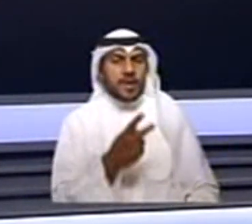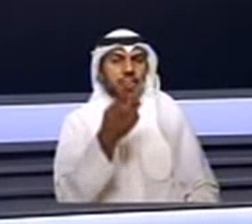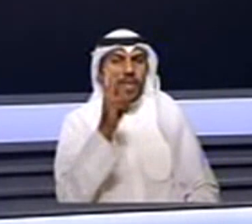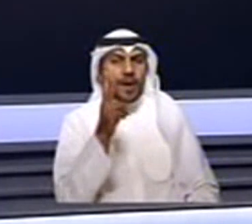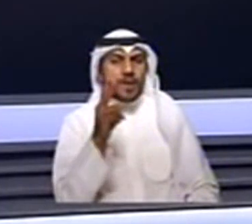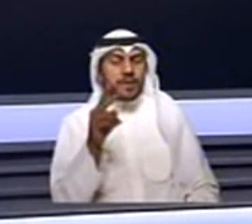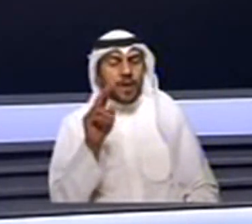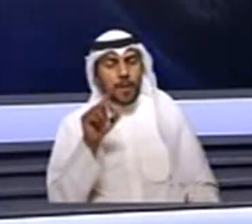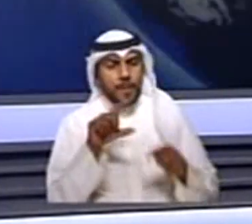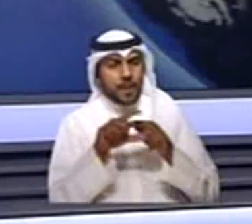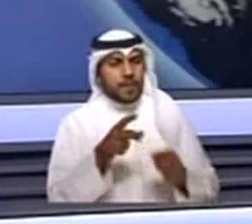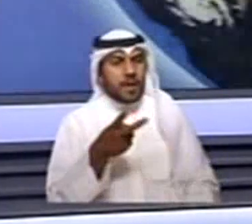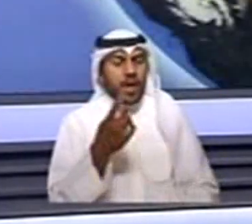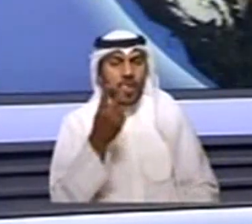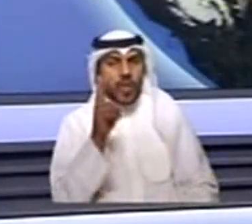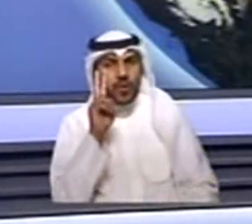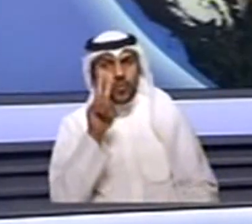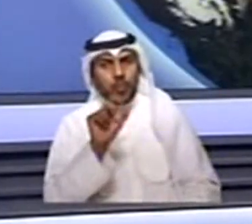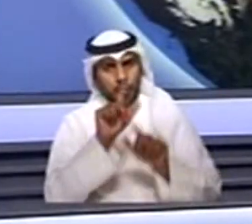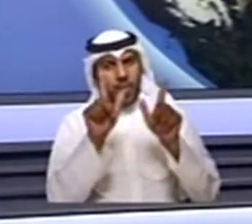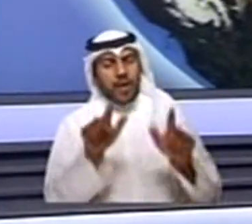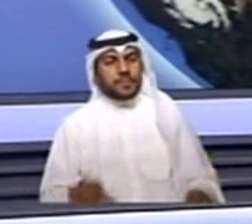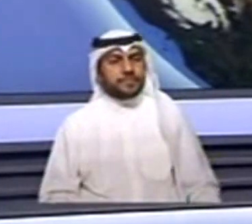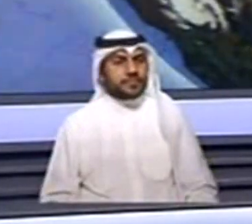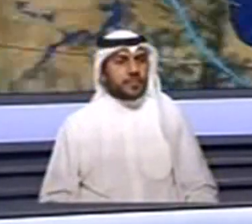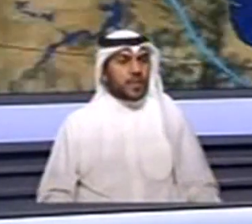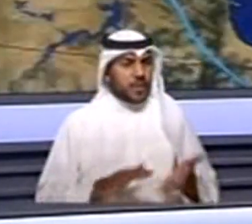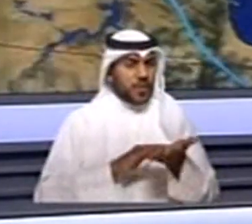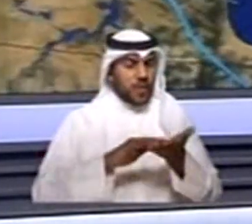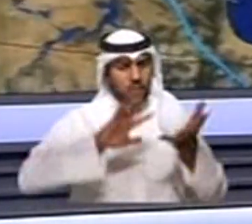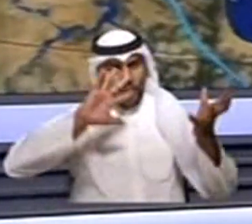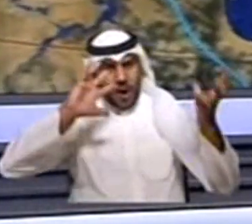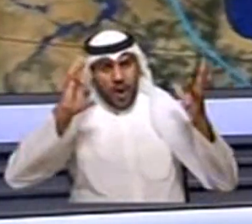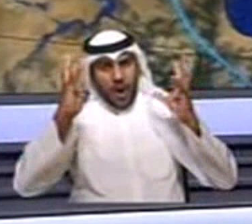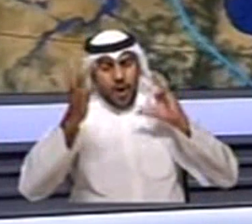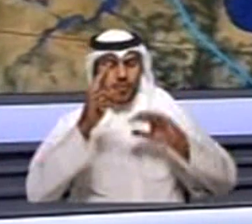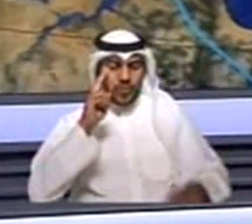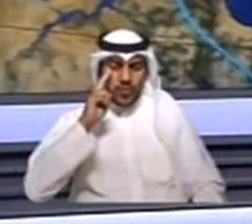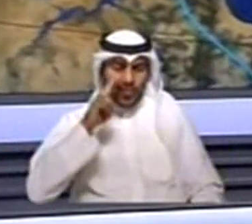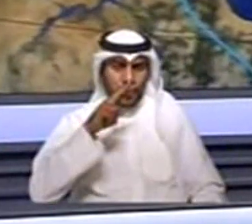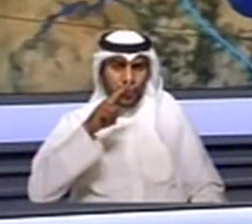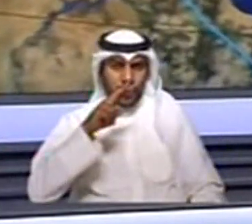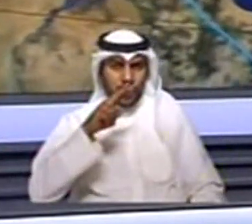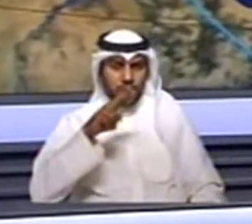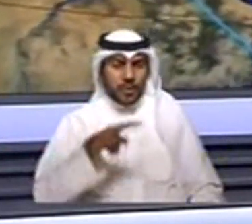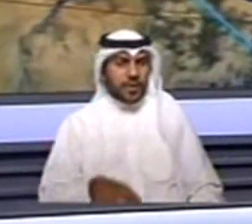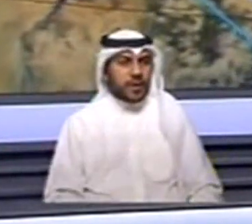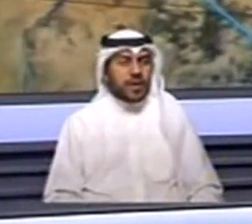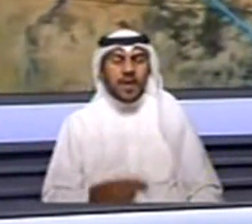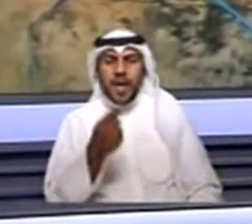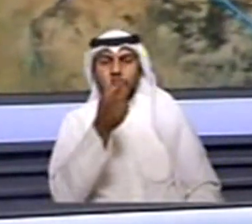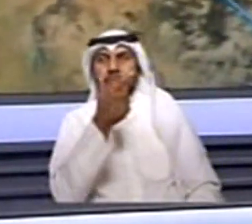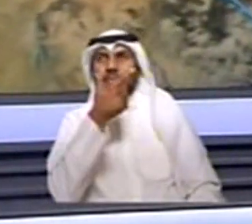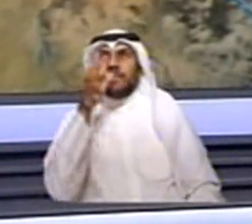ممتازة أكثر من 12 كيلومتر، صور الأقمار الصناعية تبين السماء خالية بالسحب بوجه عام، لكن فرص لعبور بعض السحب العالية راح تكون